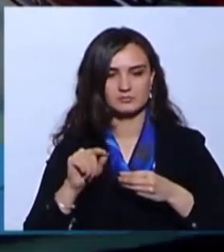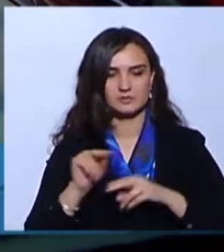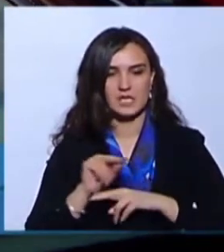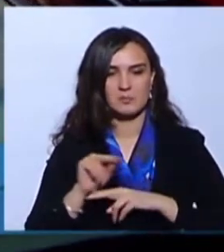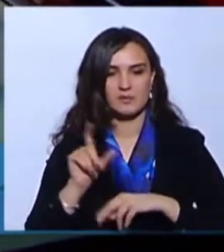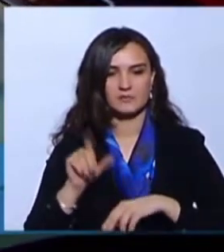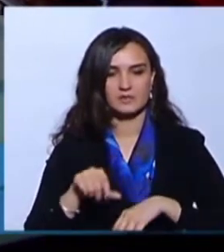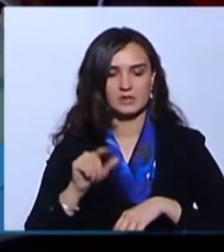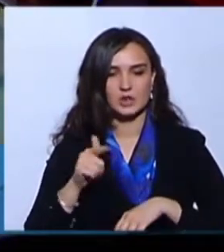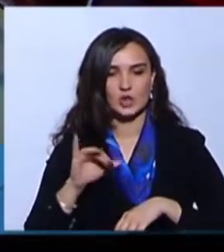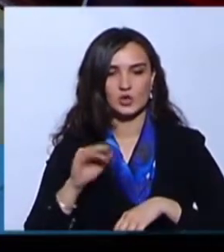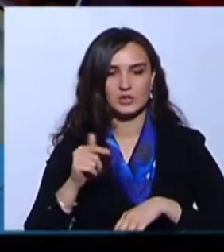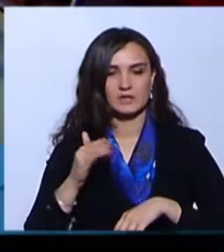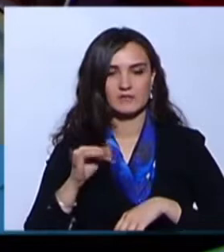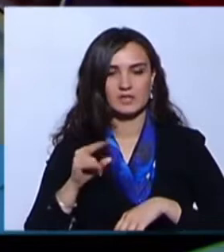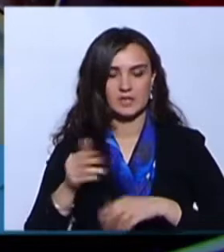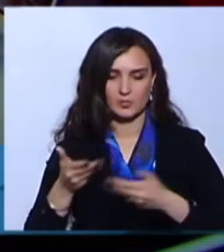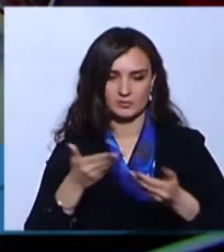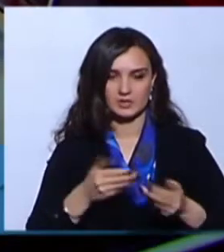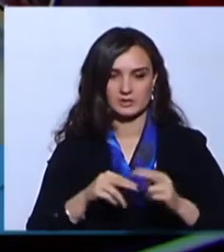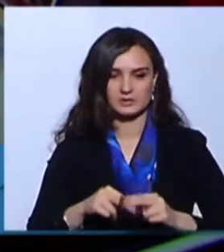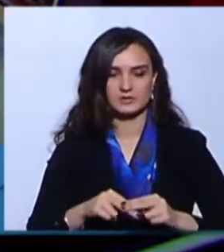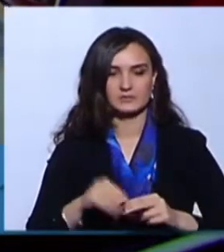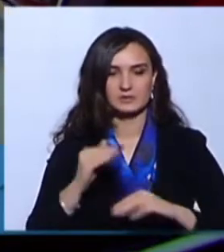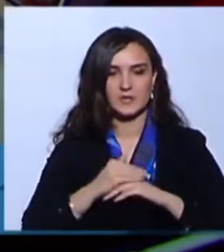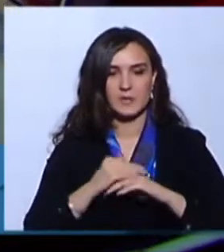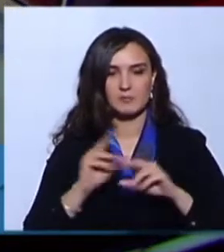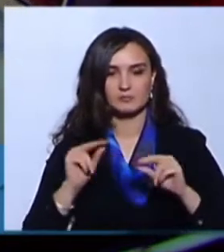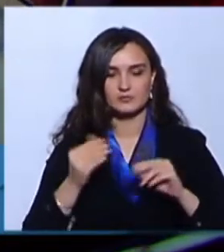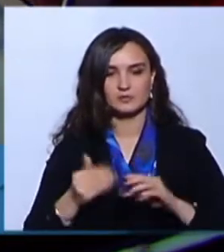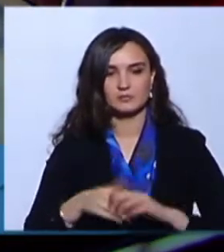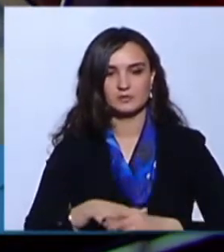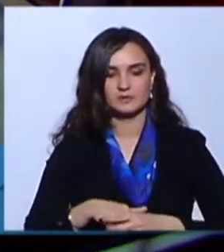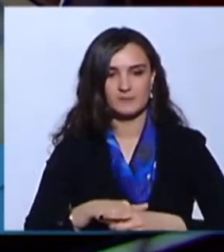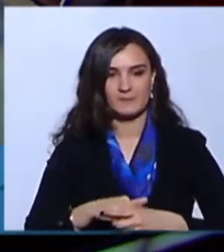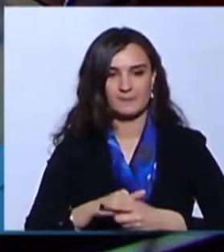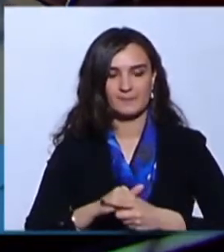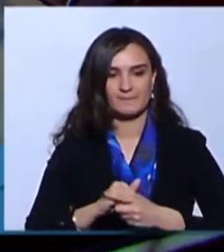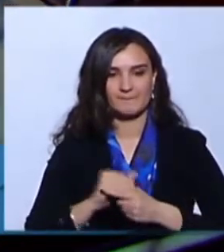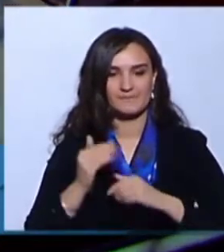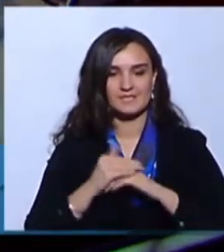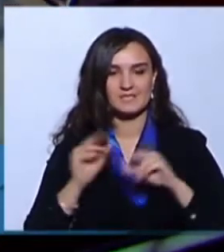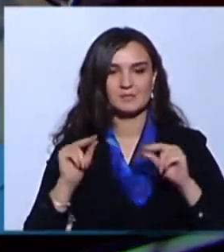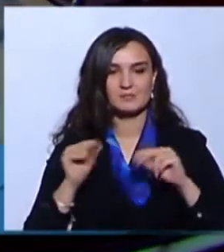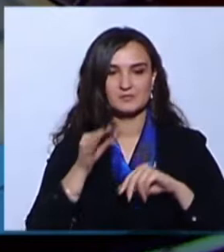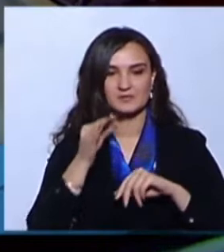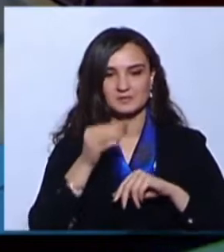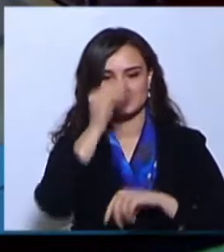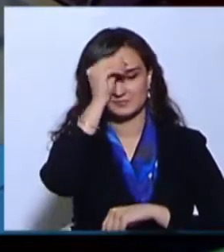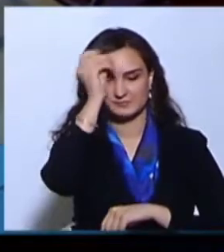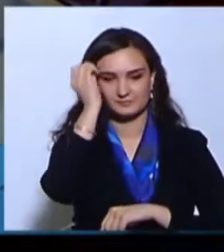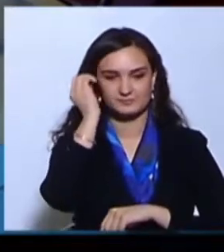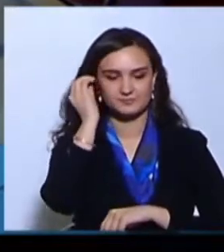ბატონი გიორგი გვილია. გიო, მობრძანდით. დაბრძანდით. საღამომშვიდობისა. უჩეულოა ხო საღამომშვიდობისას რომ ვამბობთ,